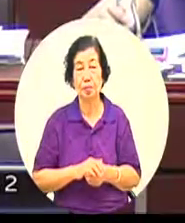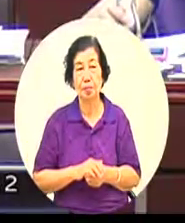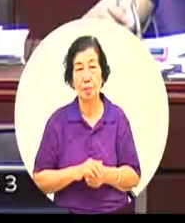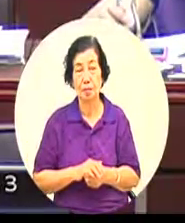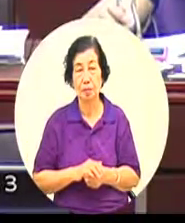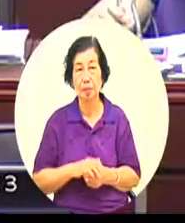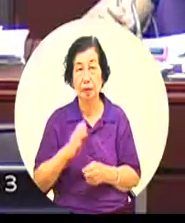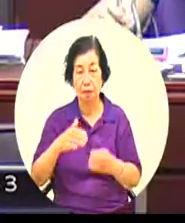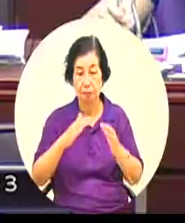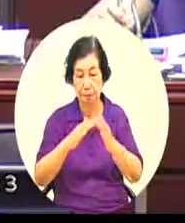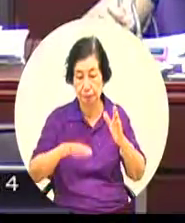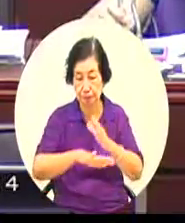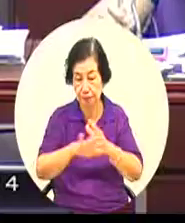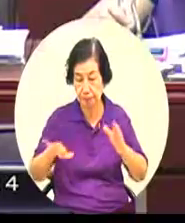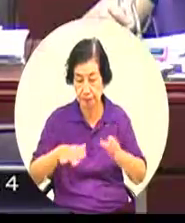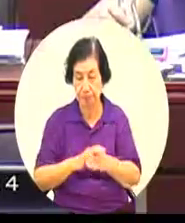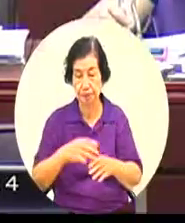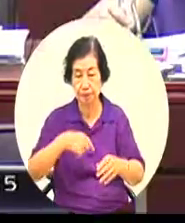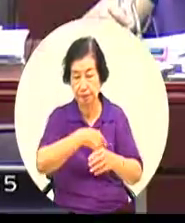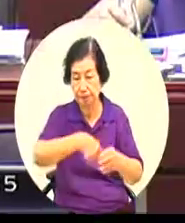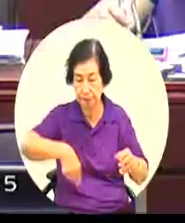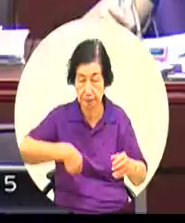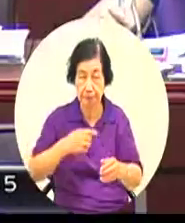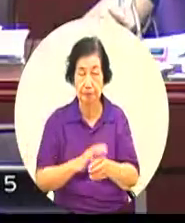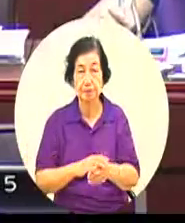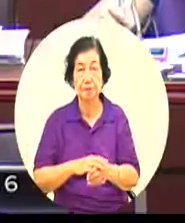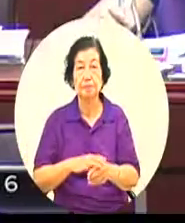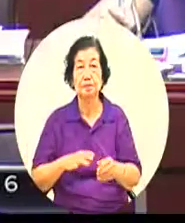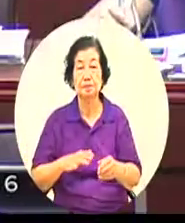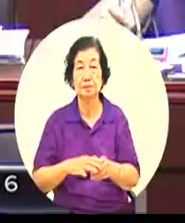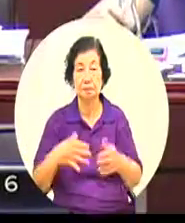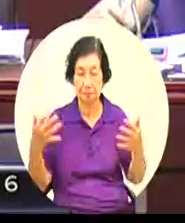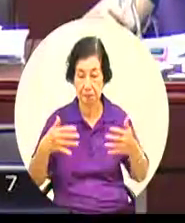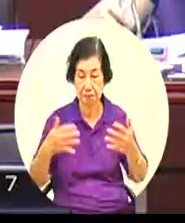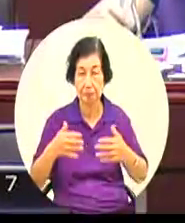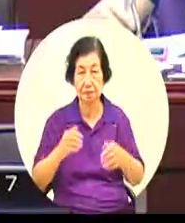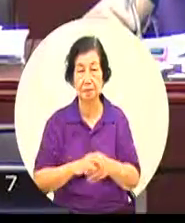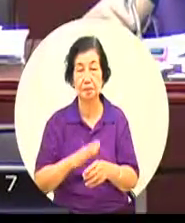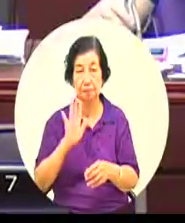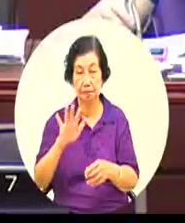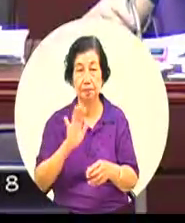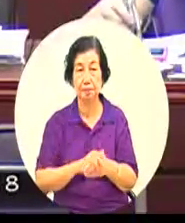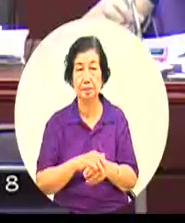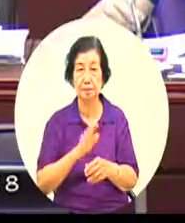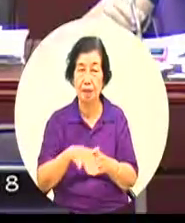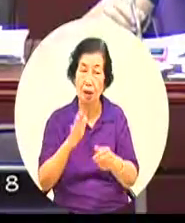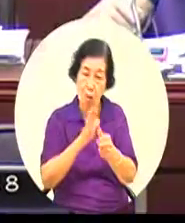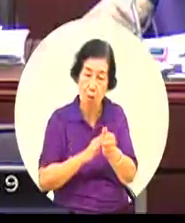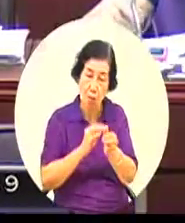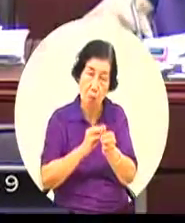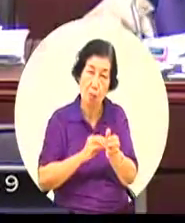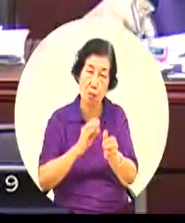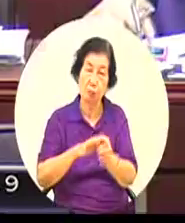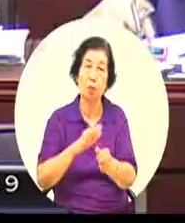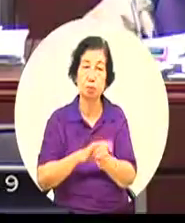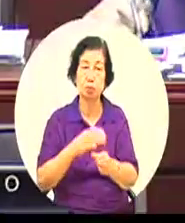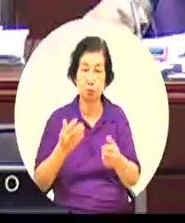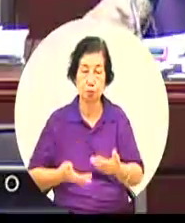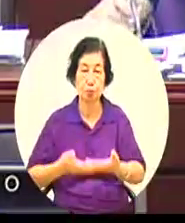家庭因素、身体的因素，很不容易，常常要慰留他们，希望他们尽量能够为学校多奉献几